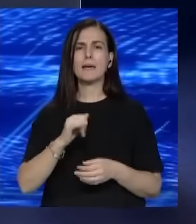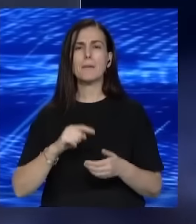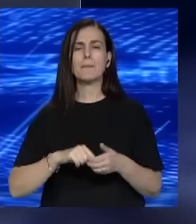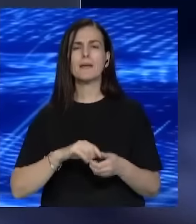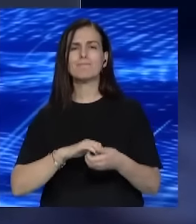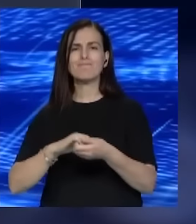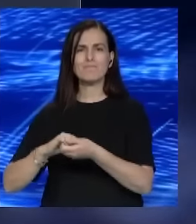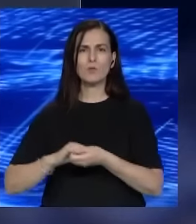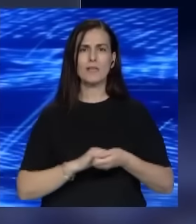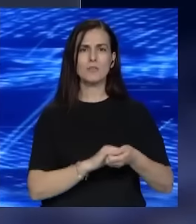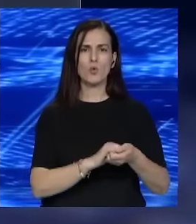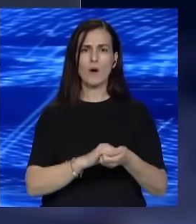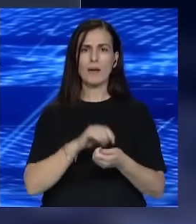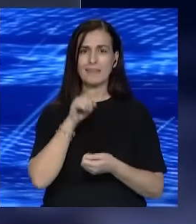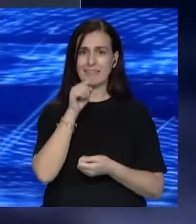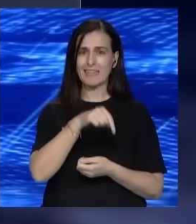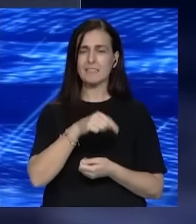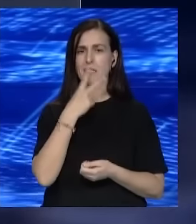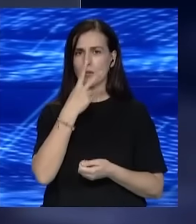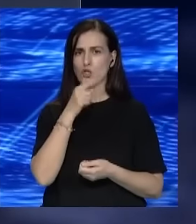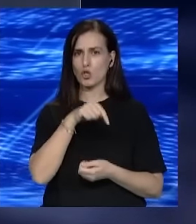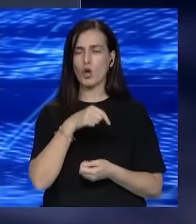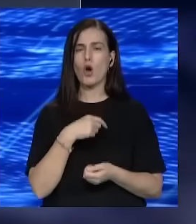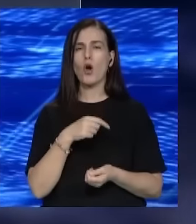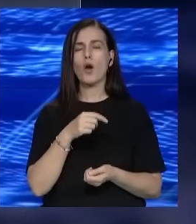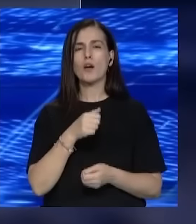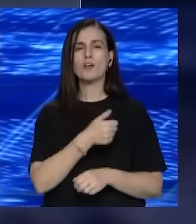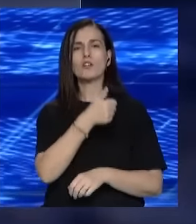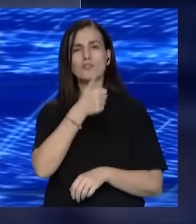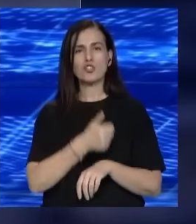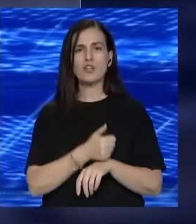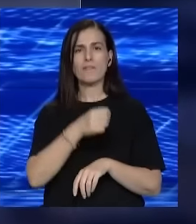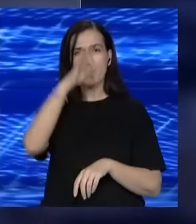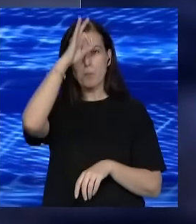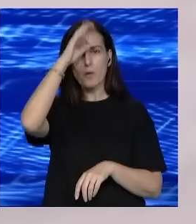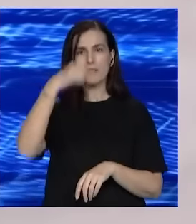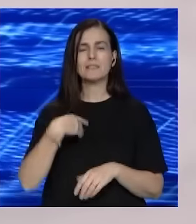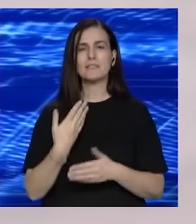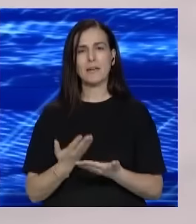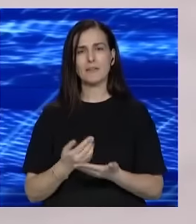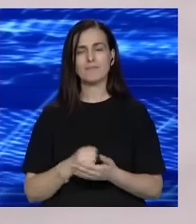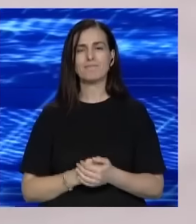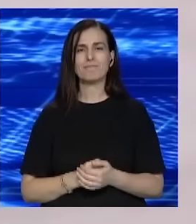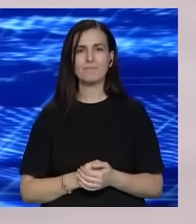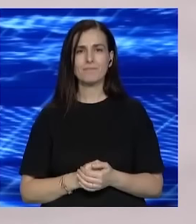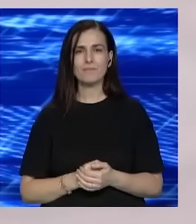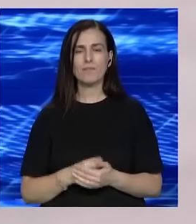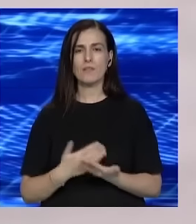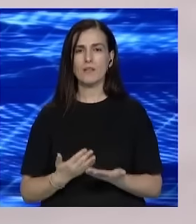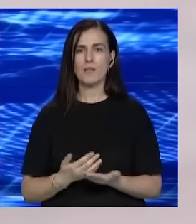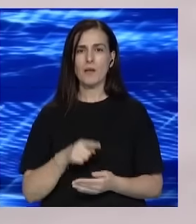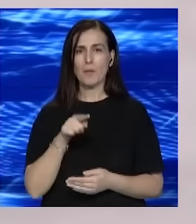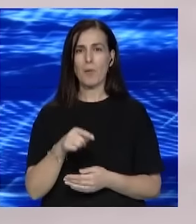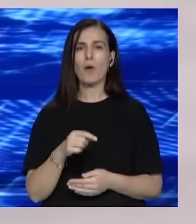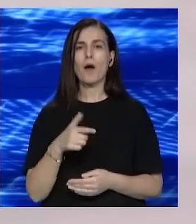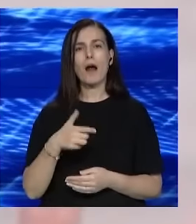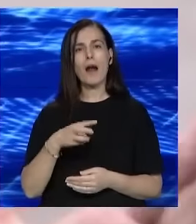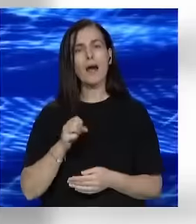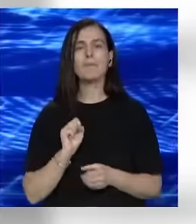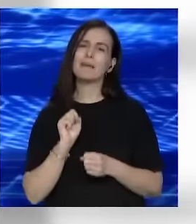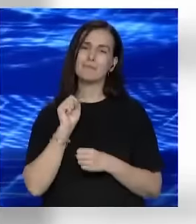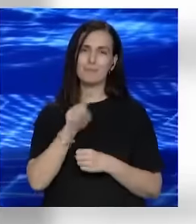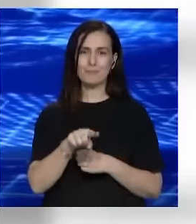ri të përgjithshëm të policisë së shtetit. Do të mbetesh unik në historinë botërore për fundin e tmerrshëm dhe të afër që të pret. Edhe kryeministri Edi Rama nuk e la me kaq, pasi